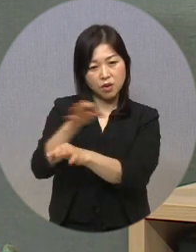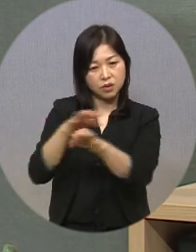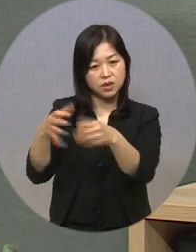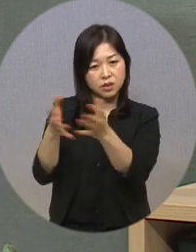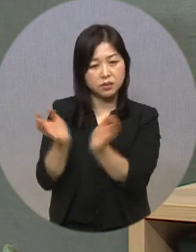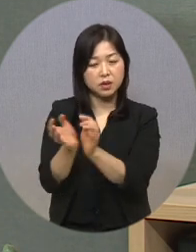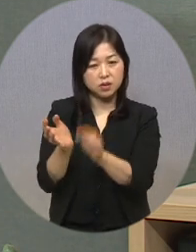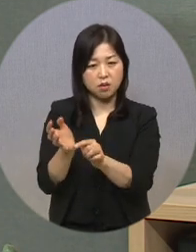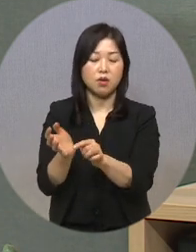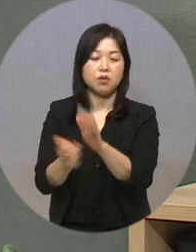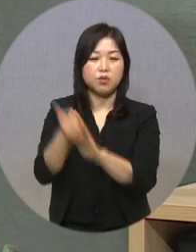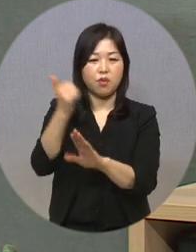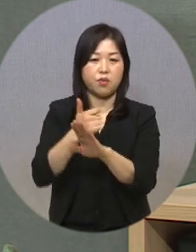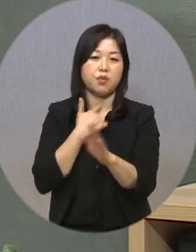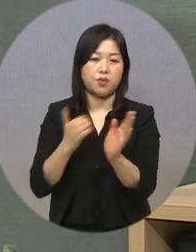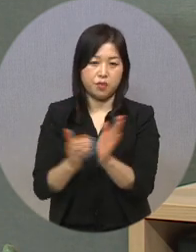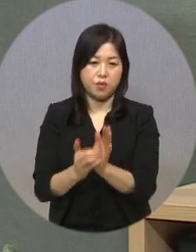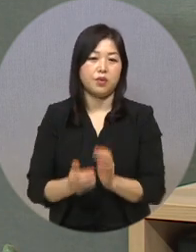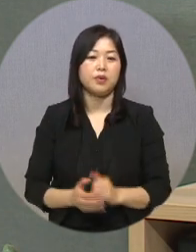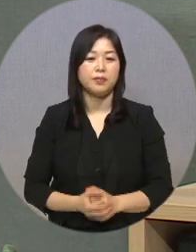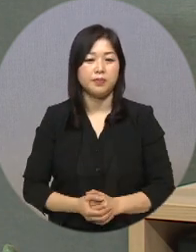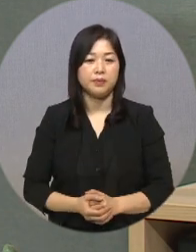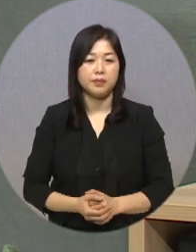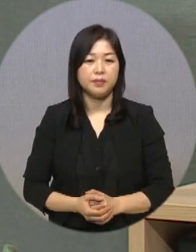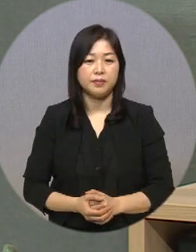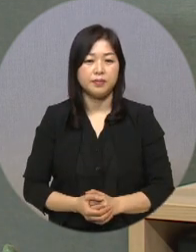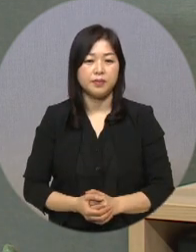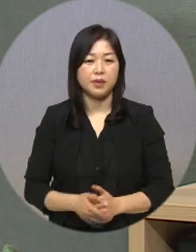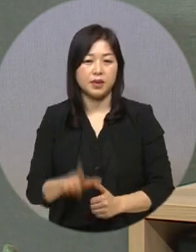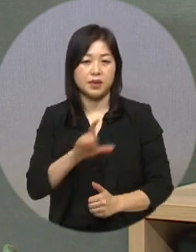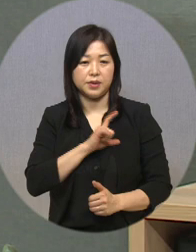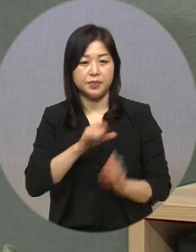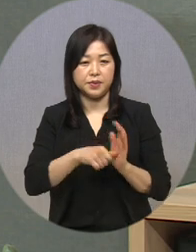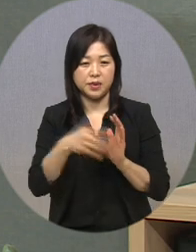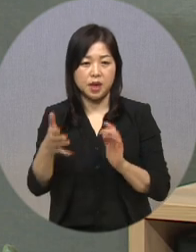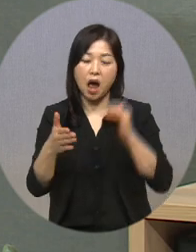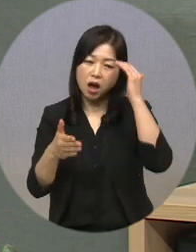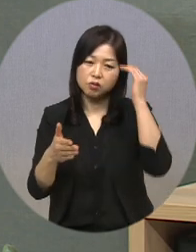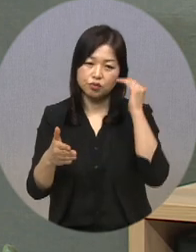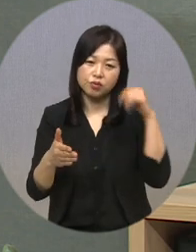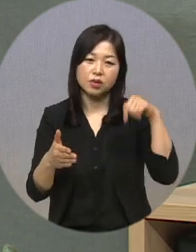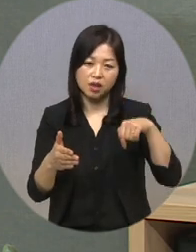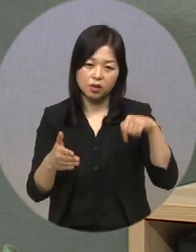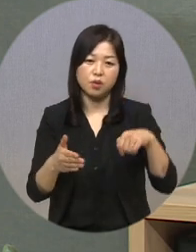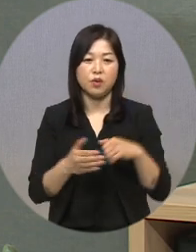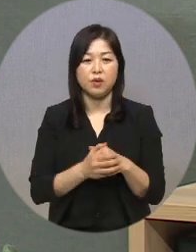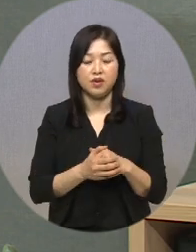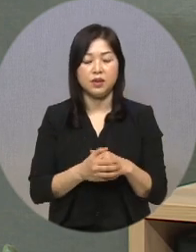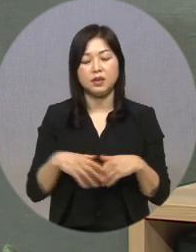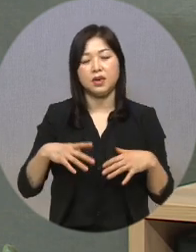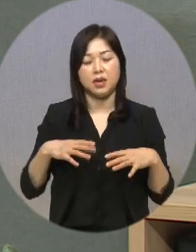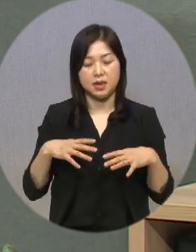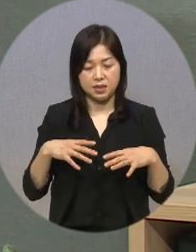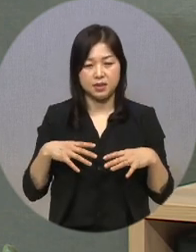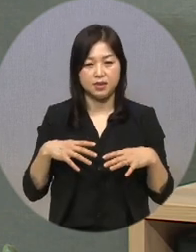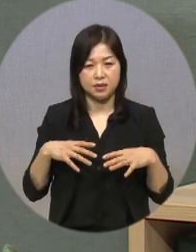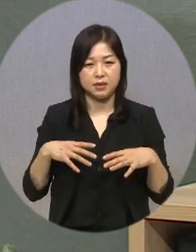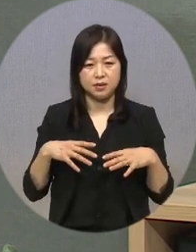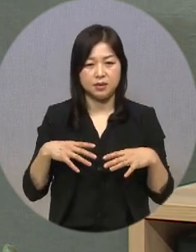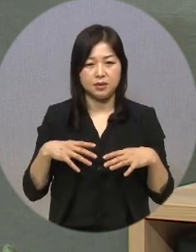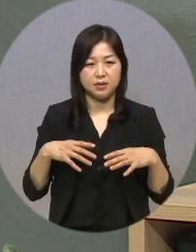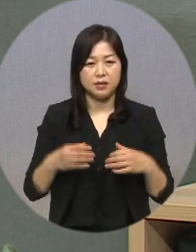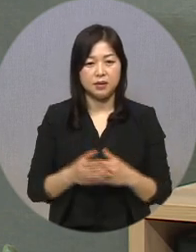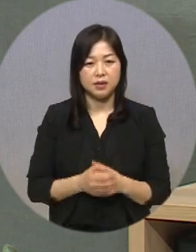경제계에서 이미 성공을 하셨고 이미 그 명성이 국내 우리 한국인에게도 자랑이